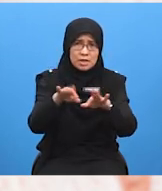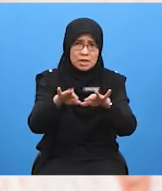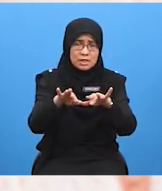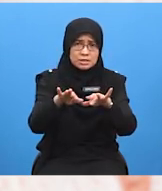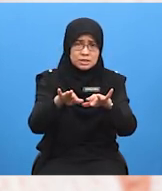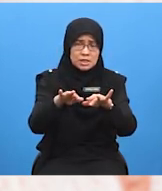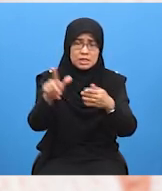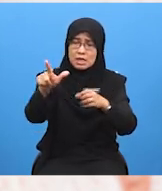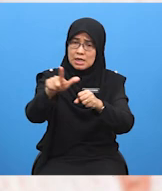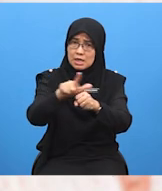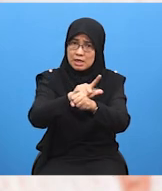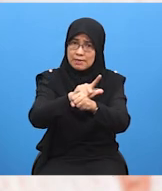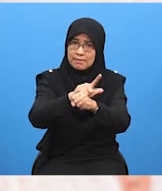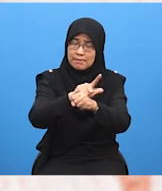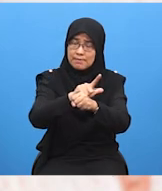Soalan seterusnya adalah,